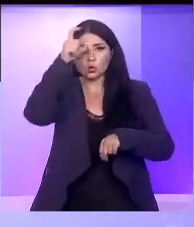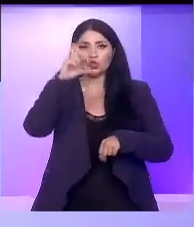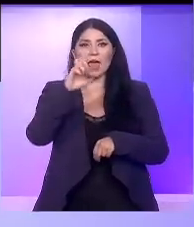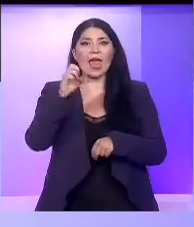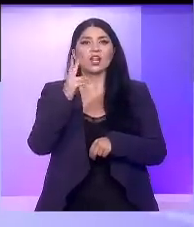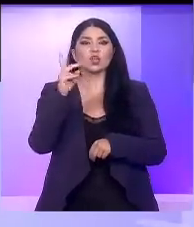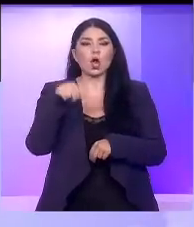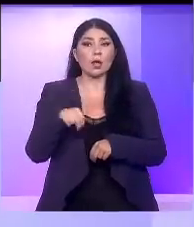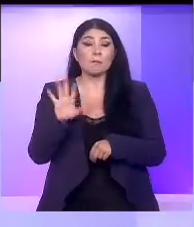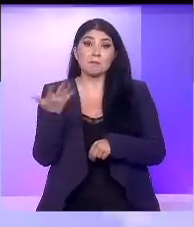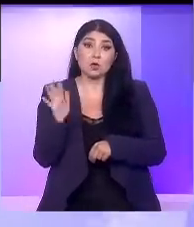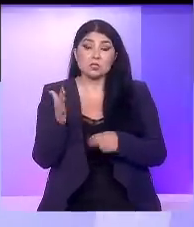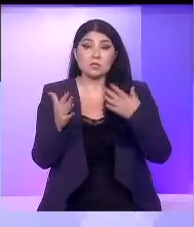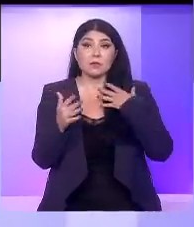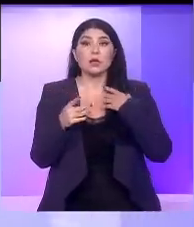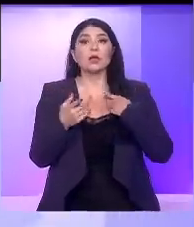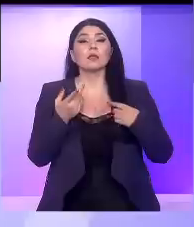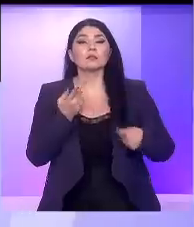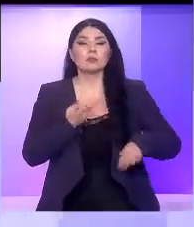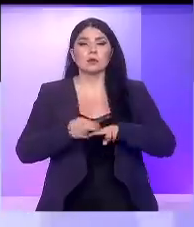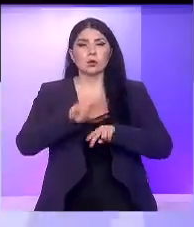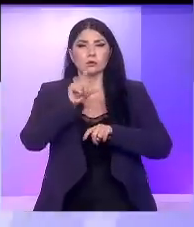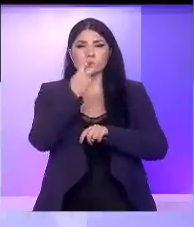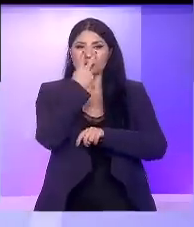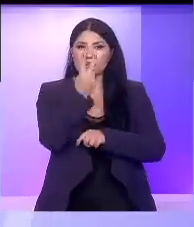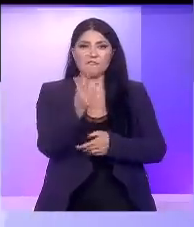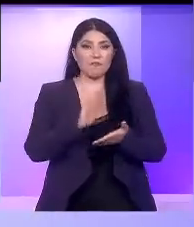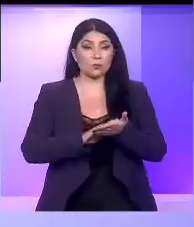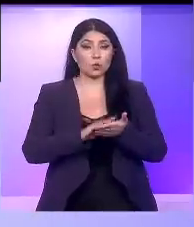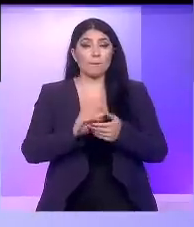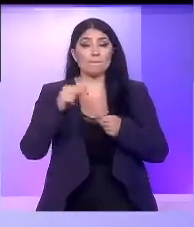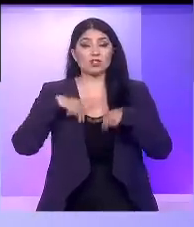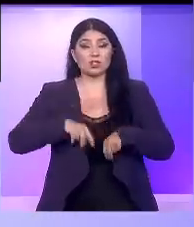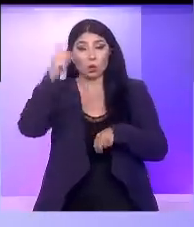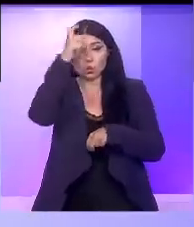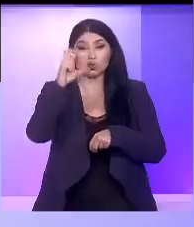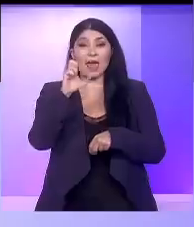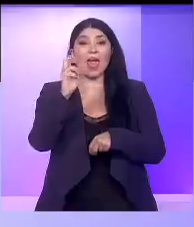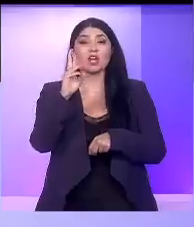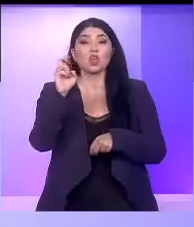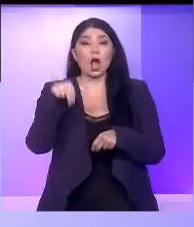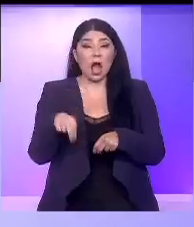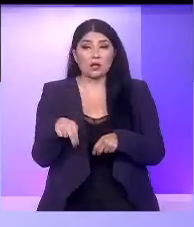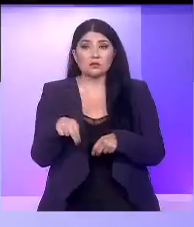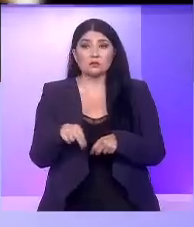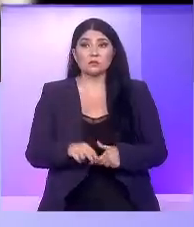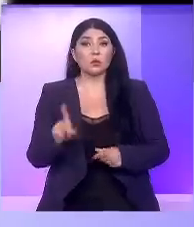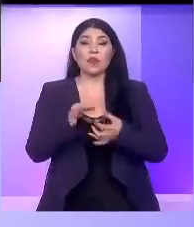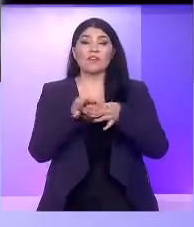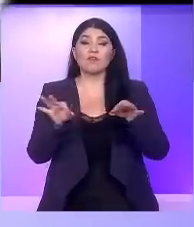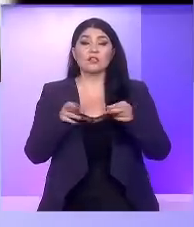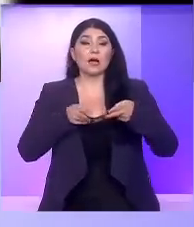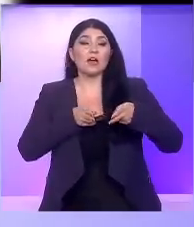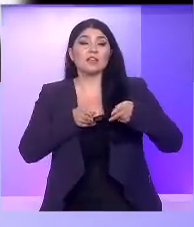posibil și acest lucru. Deși, încă o dată, trebuie să vedem faptul că Erdoğan nu a lăsat să treacă prin strâmtorile Bosfor